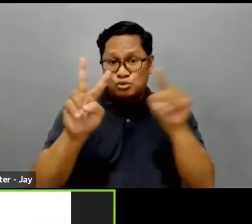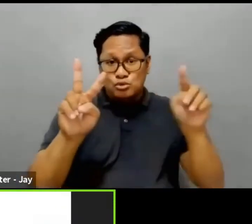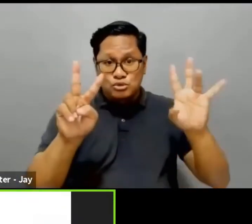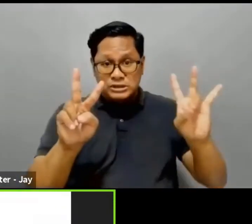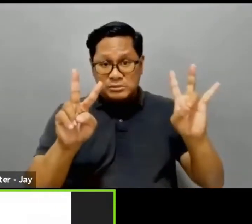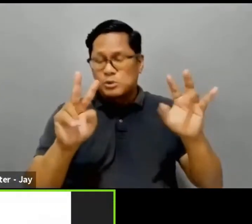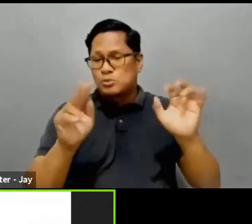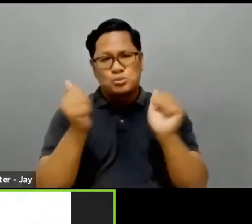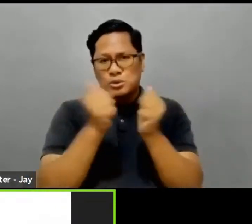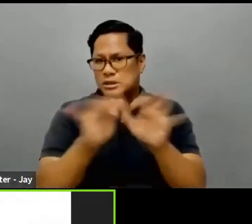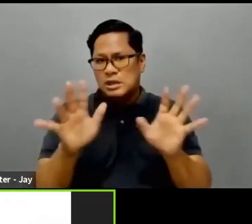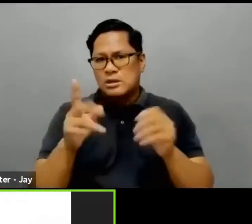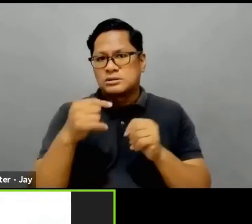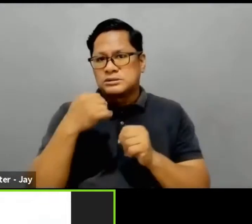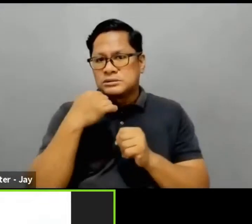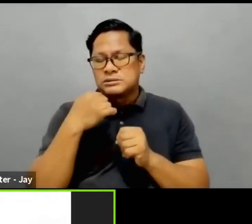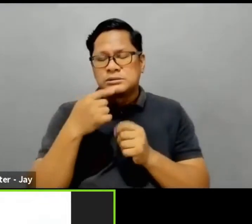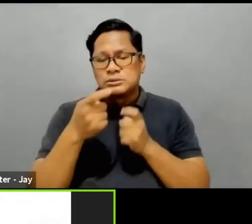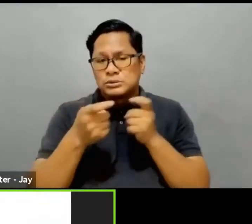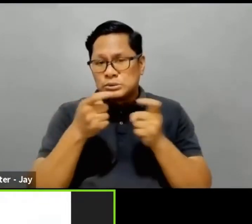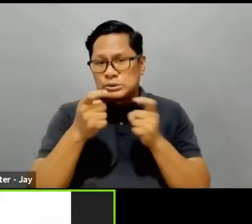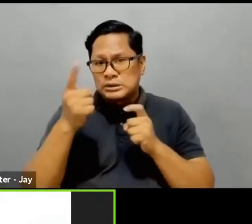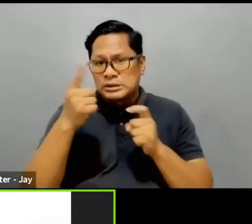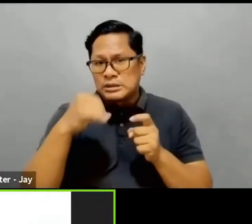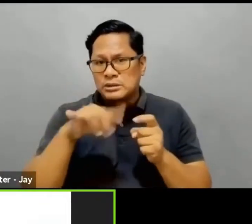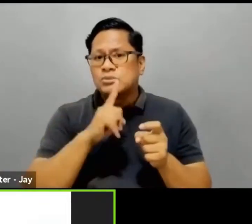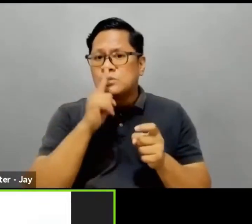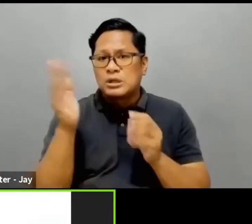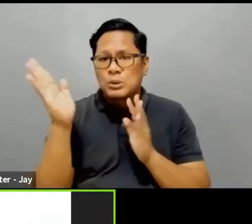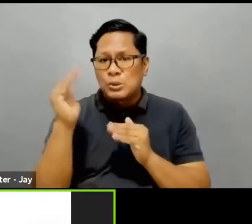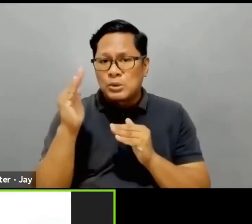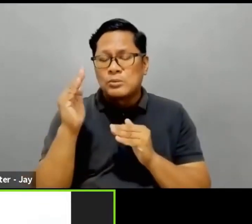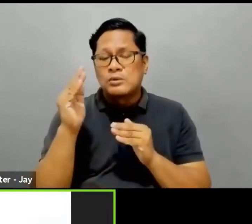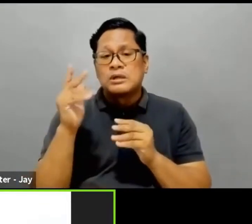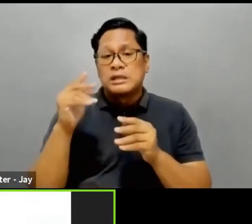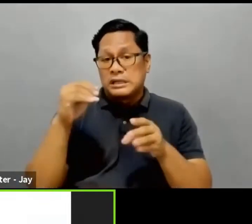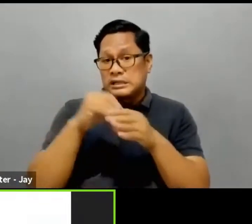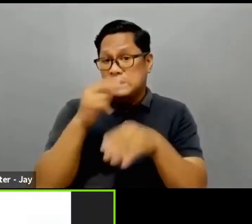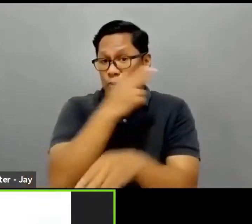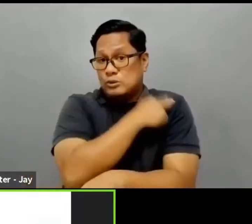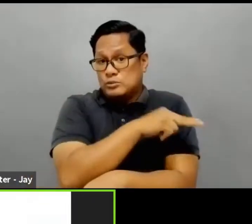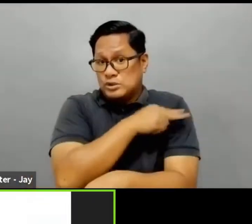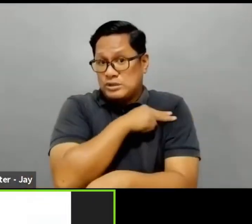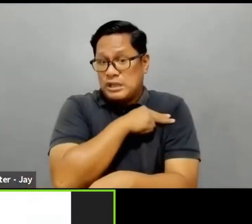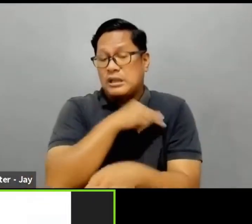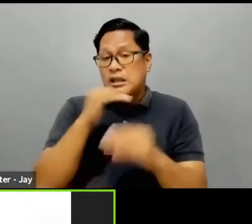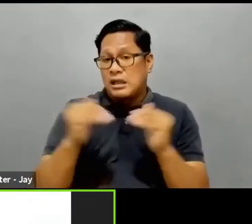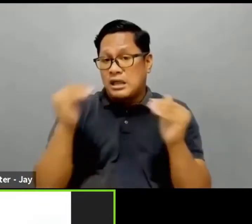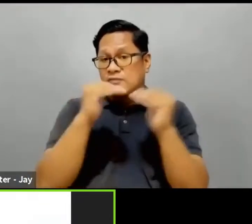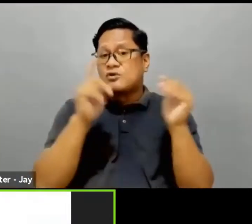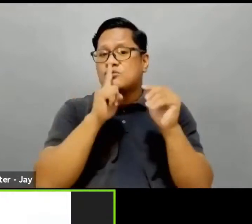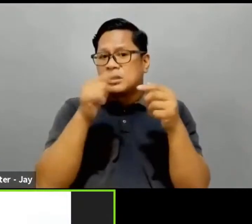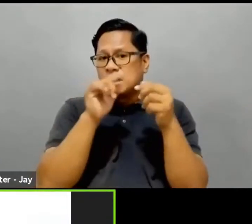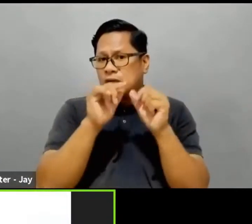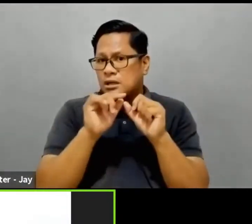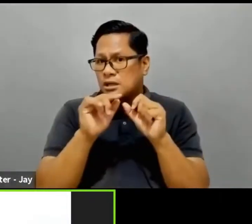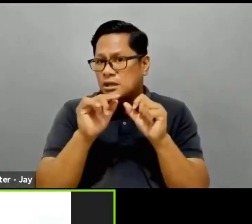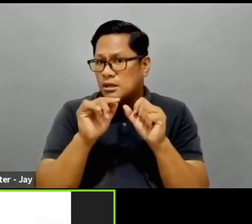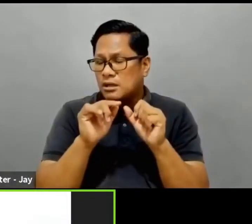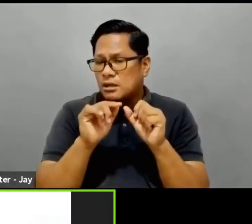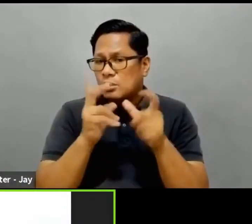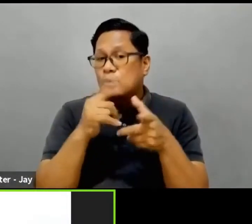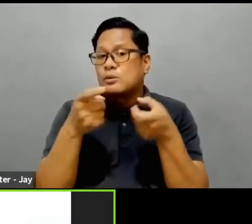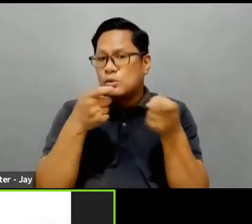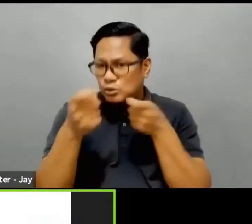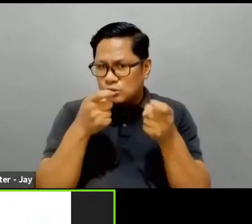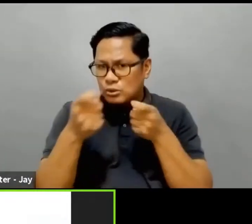yung mga nurses natin. Sana man lang kahit at the hospital level na consult or yung mga hospital nursing organizations natin na